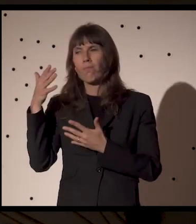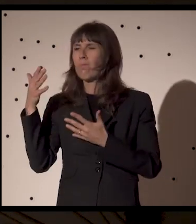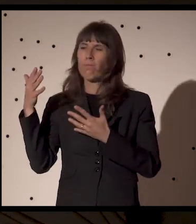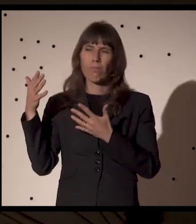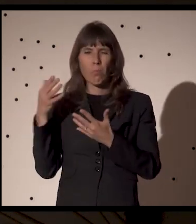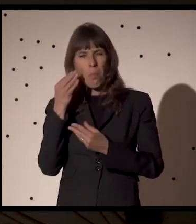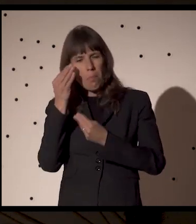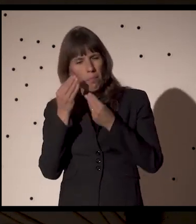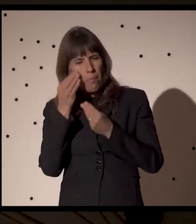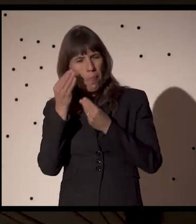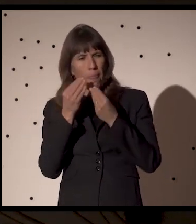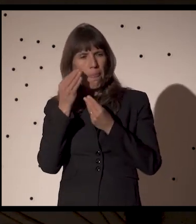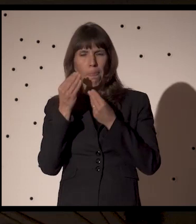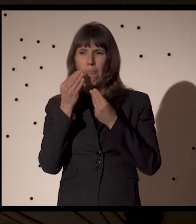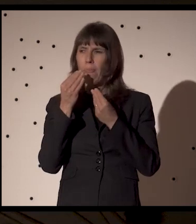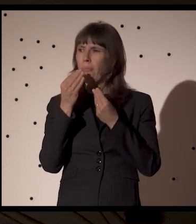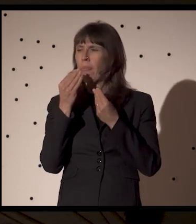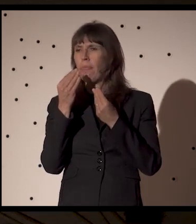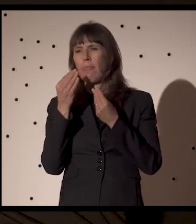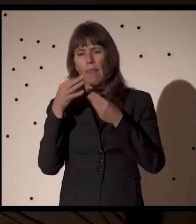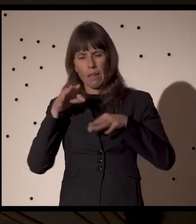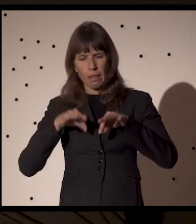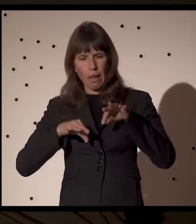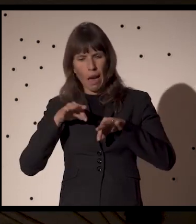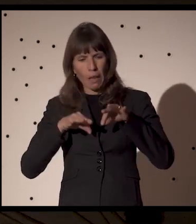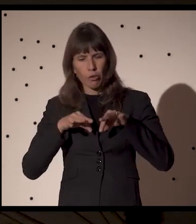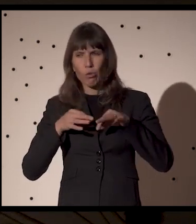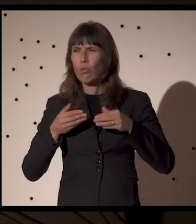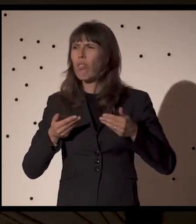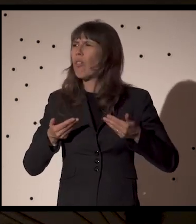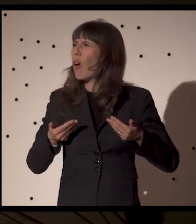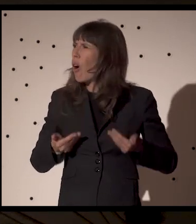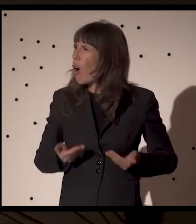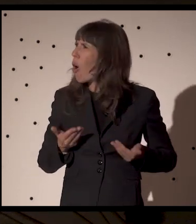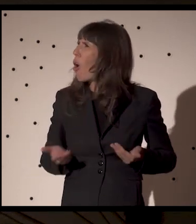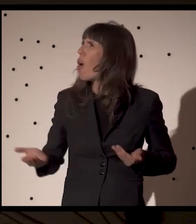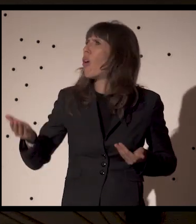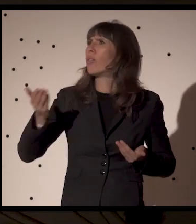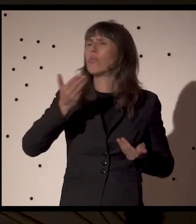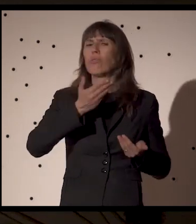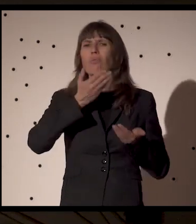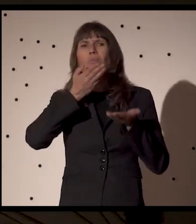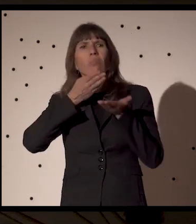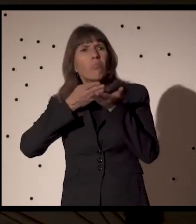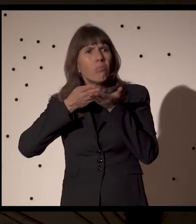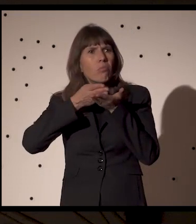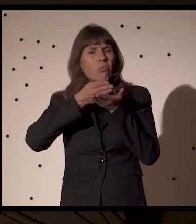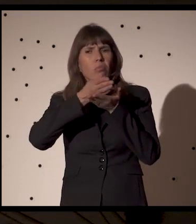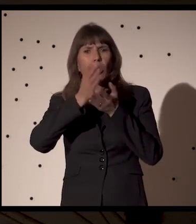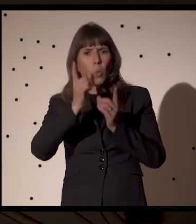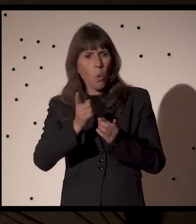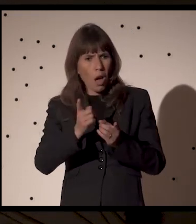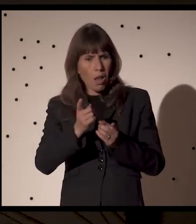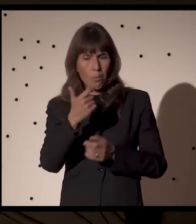cammino quali strade stia prendendo il teatro oggi abbiamo avuto alle spalle una